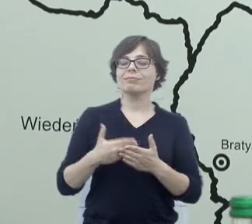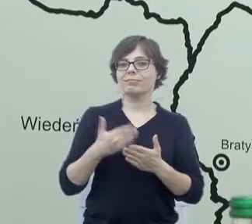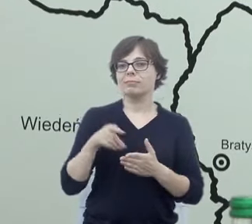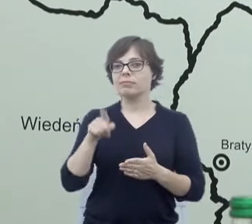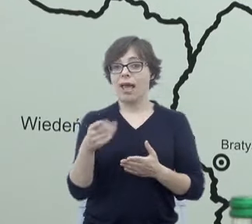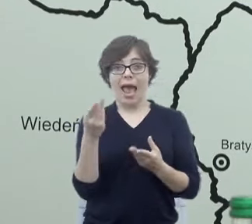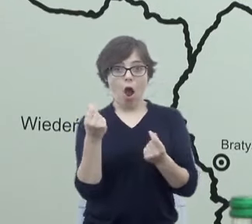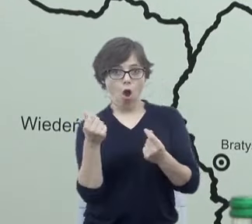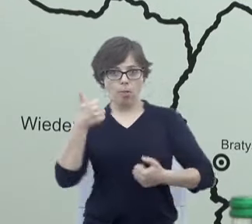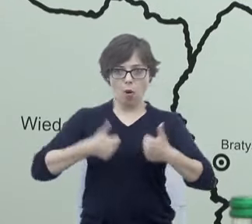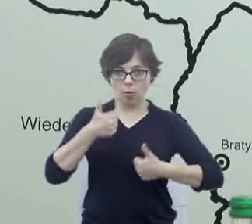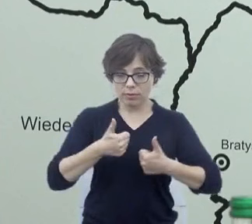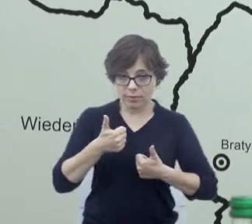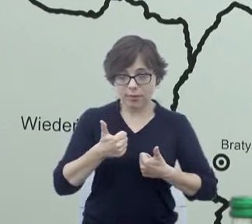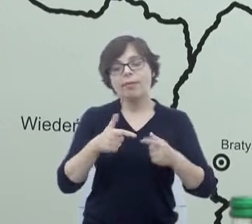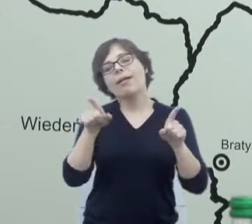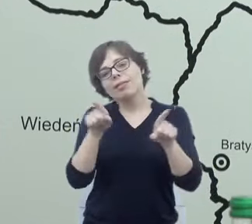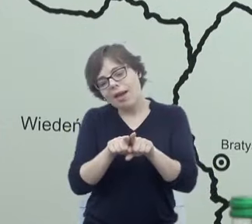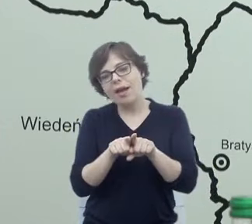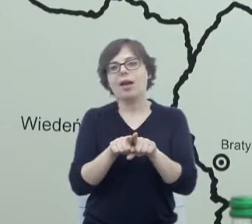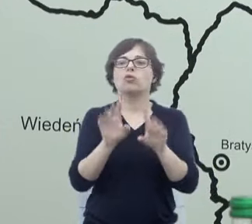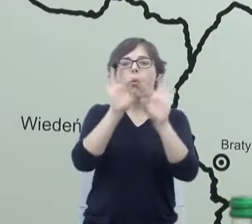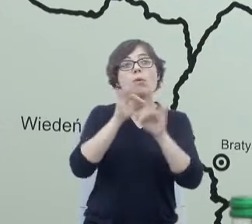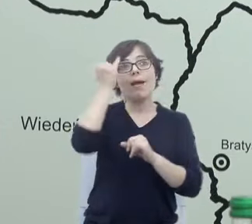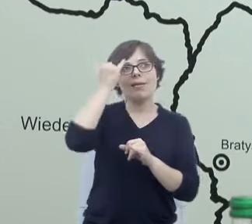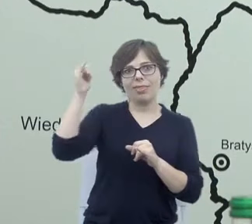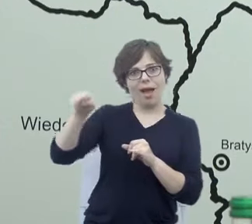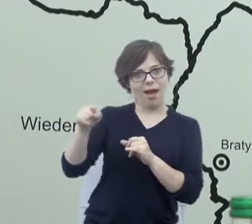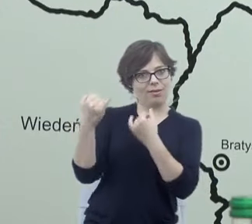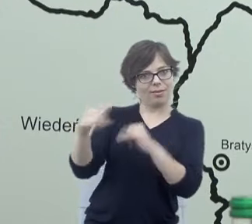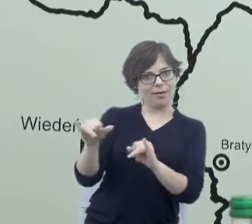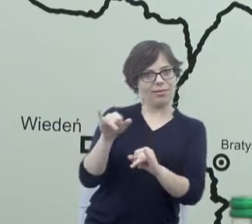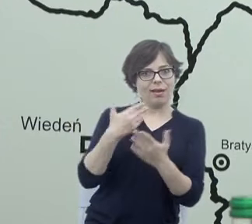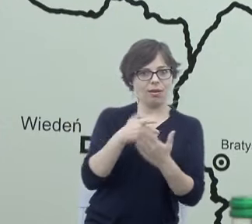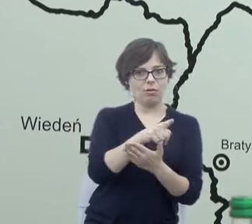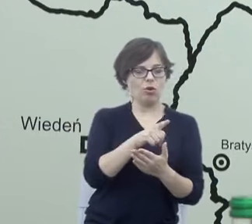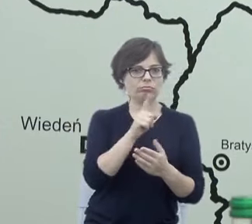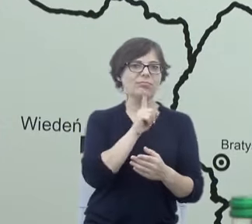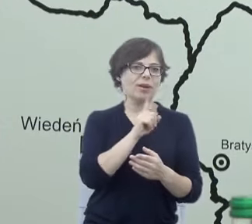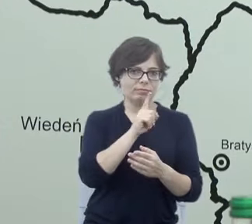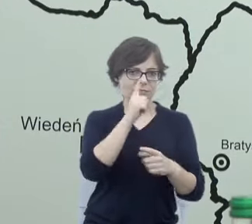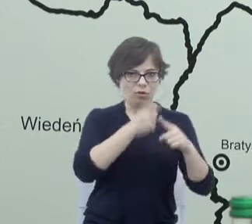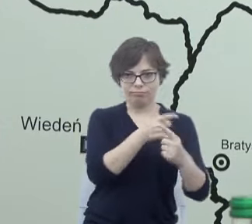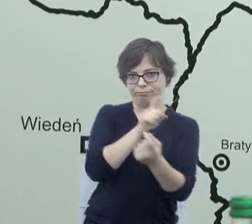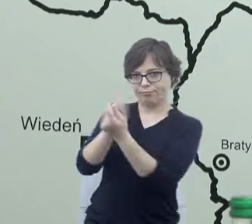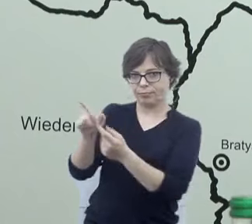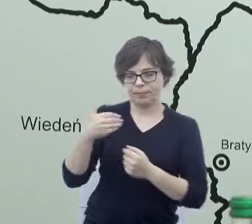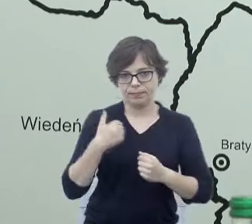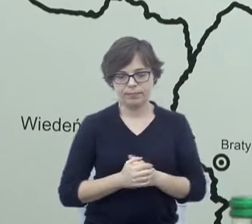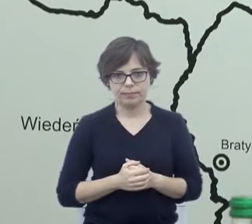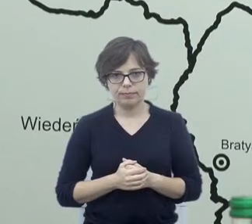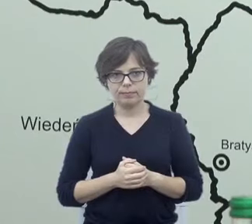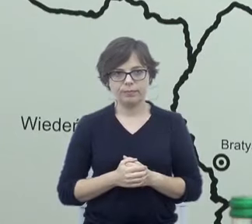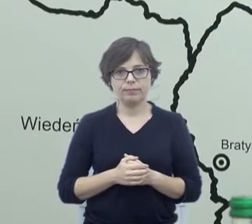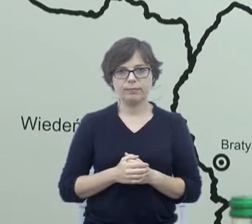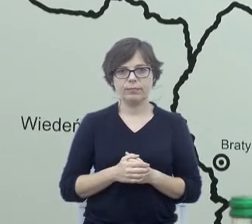strony ekonomicznych, a z drugiej strony przeciwników ideowych, prawda? No, w Radziłowie, czyli w